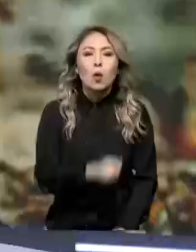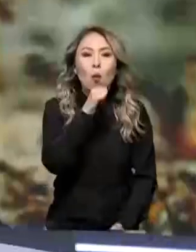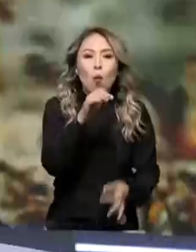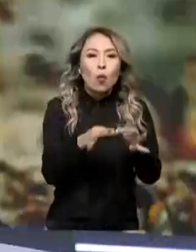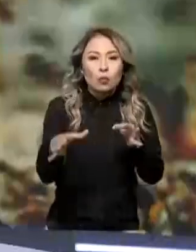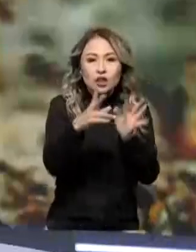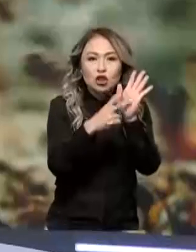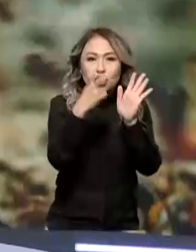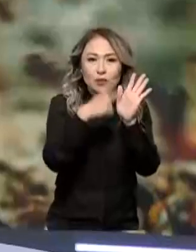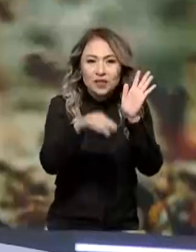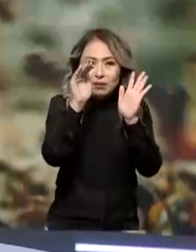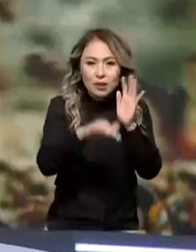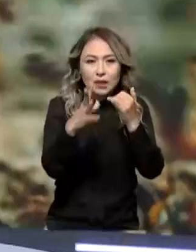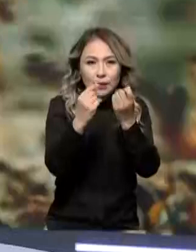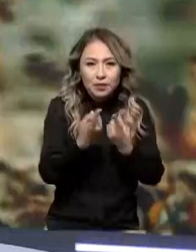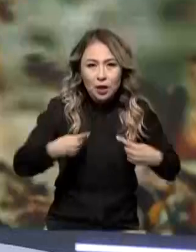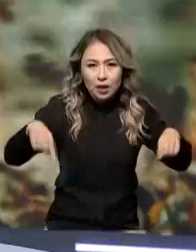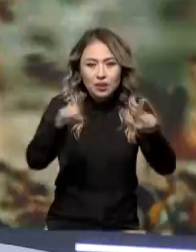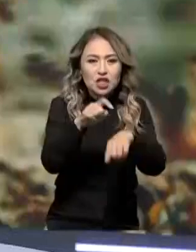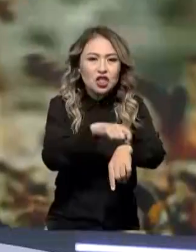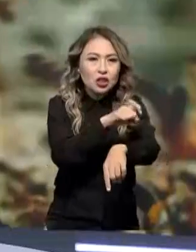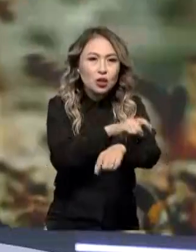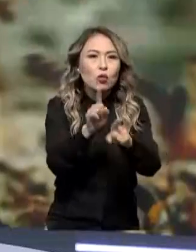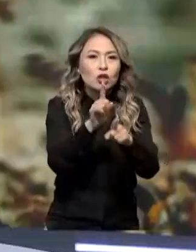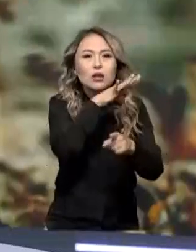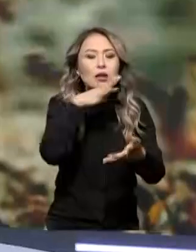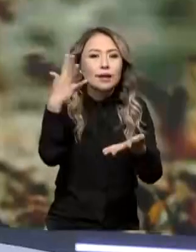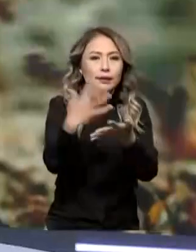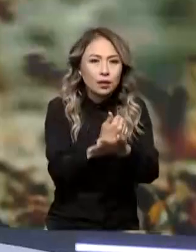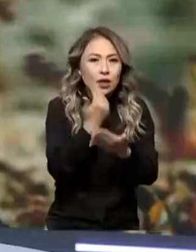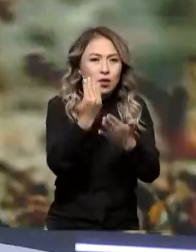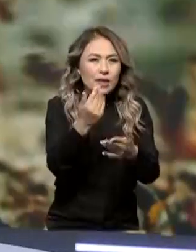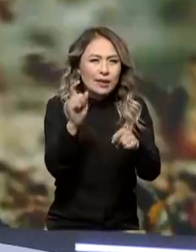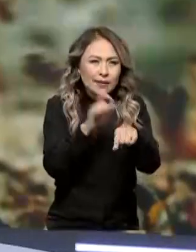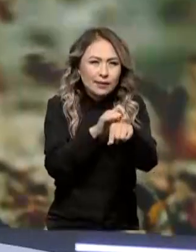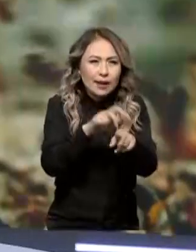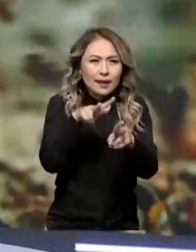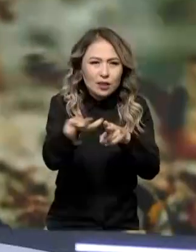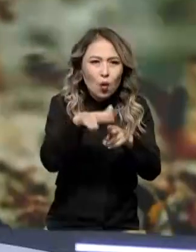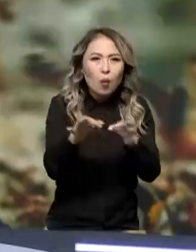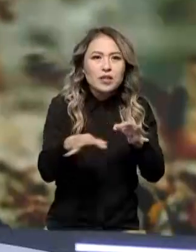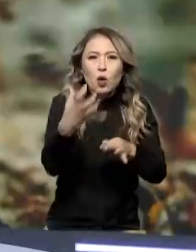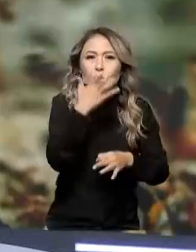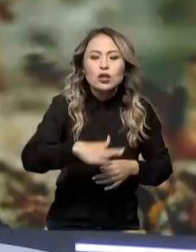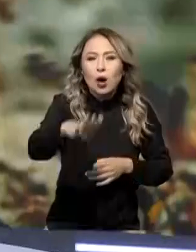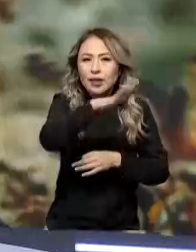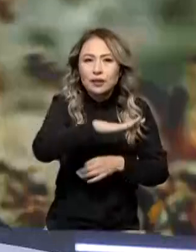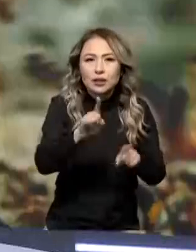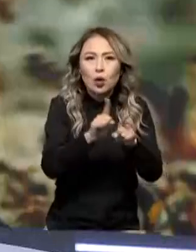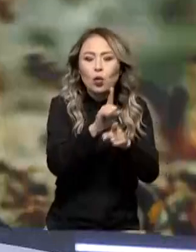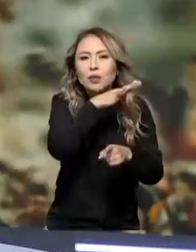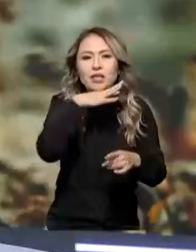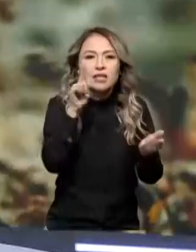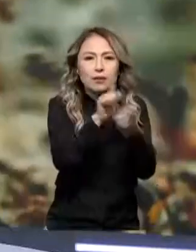Қостанай облысында 770 мың гектар алқапта шегіртке ошақтары анықталған. Әсіресе, зиянкестер облысының оңтүстік